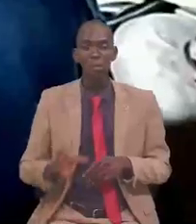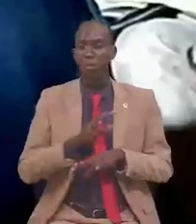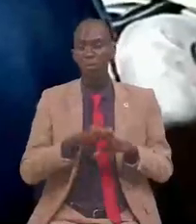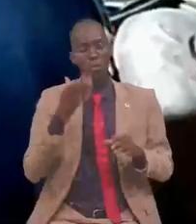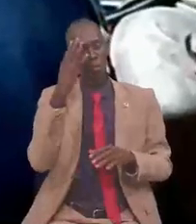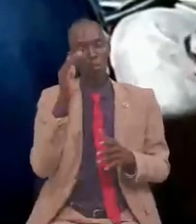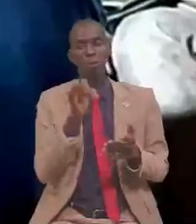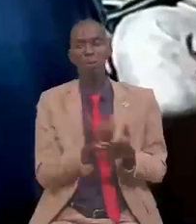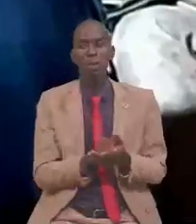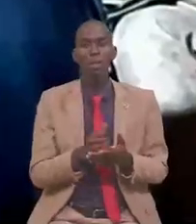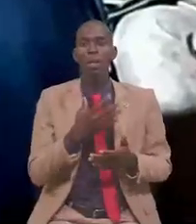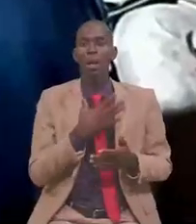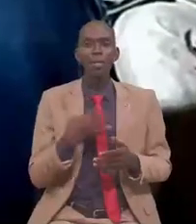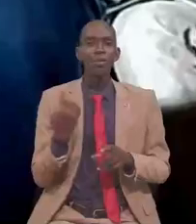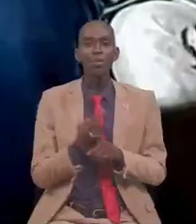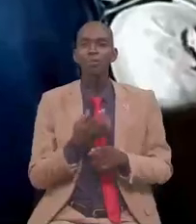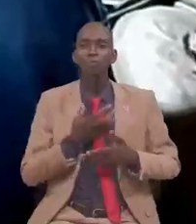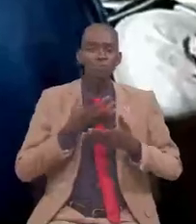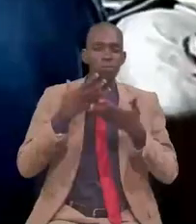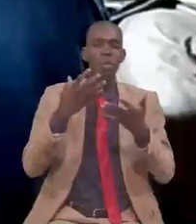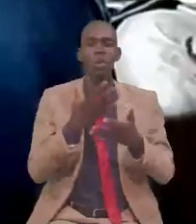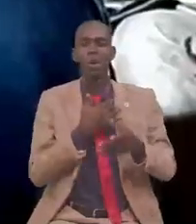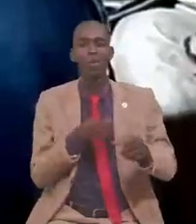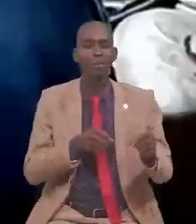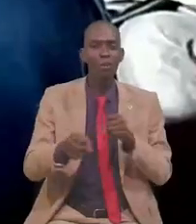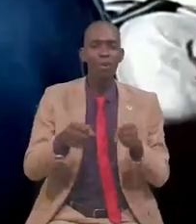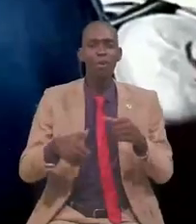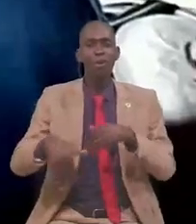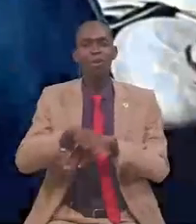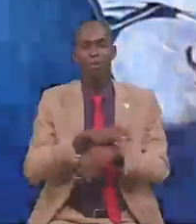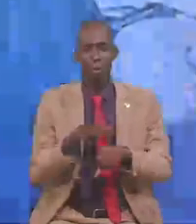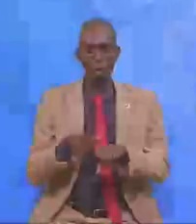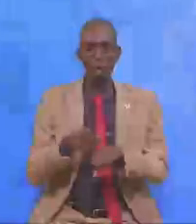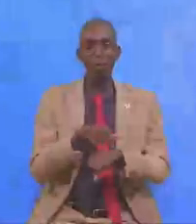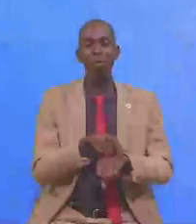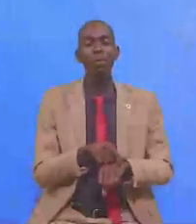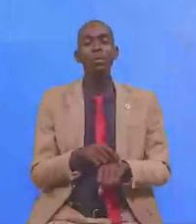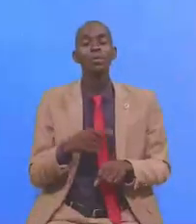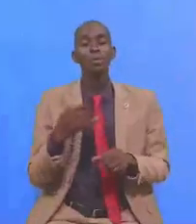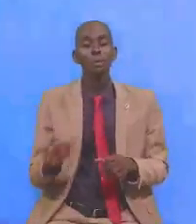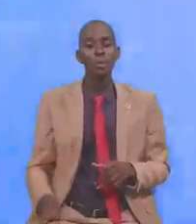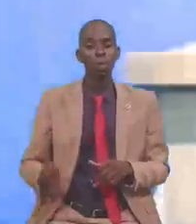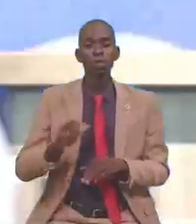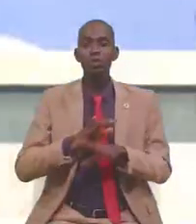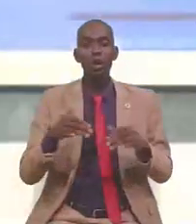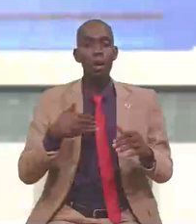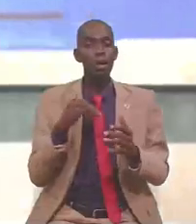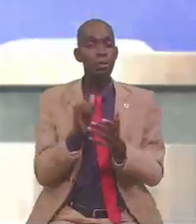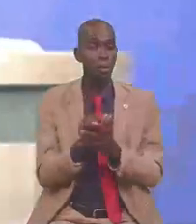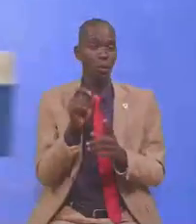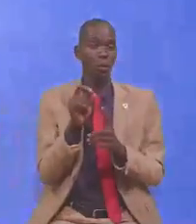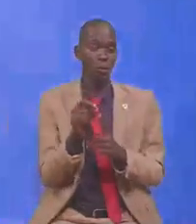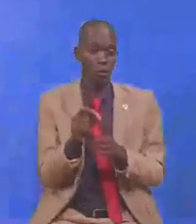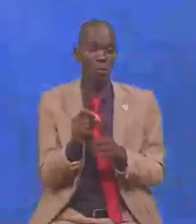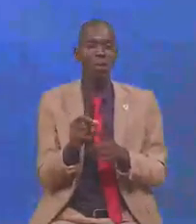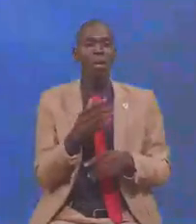Et la violence et se battre pour un os, les chiens n'ont pas ce